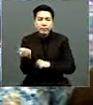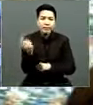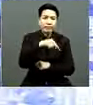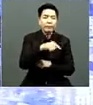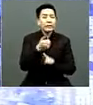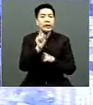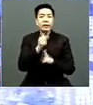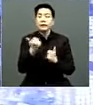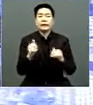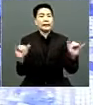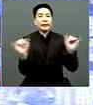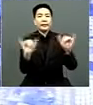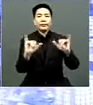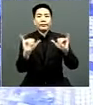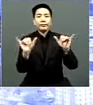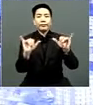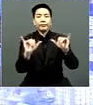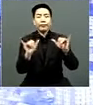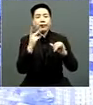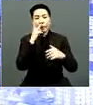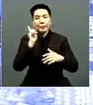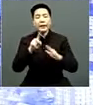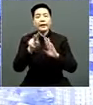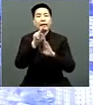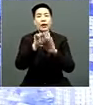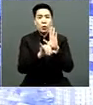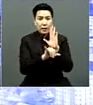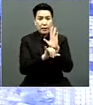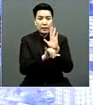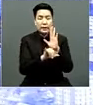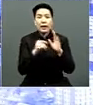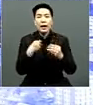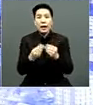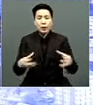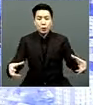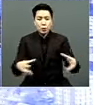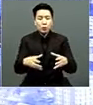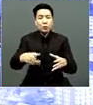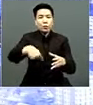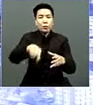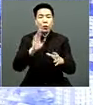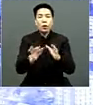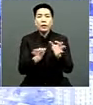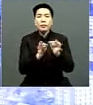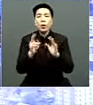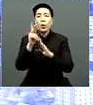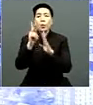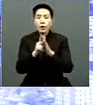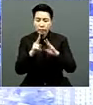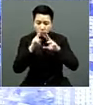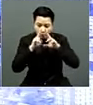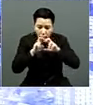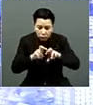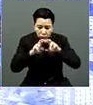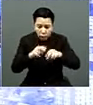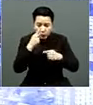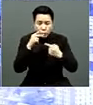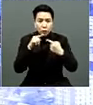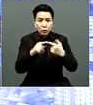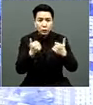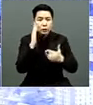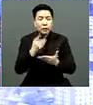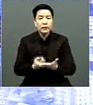ก็ยังไม่ได้มีการพูดครับเป็นเชิงนโยบายให้ทางทีมคณะที่ปรึกษาทางด้านกฎหมายเนี่ยนะครับได้ไปศึกษาต่อแล้วม